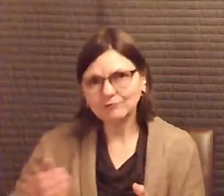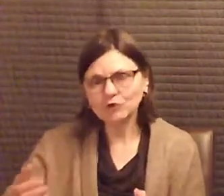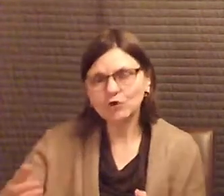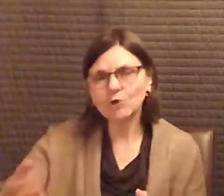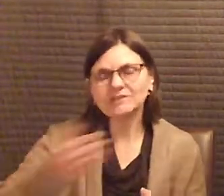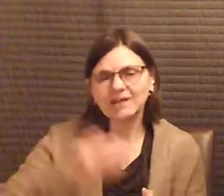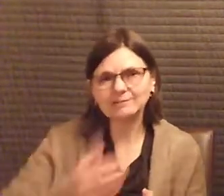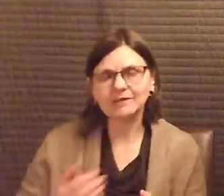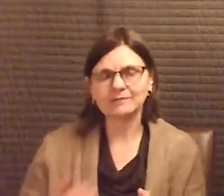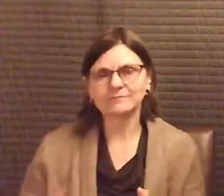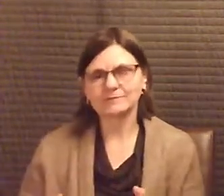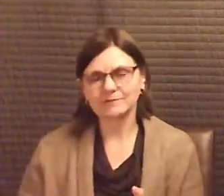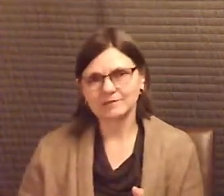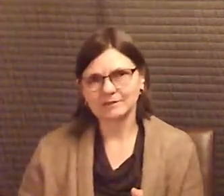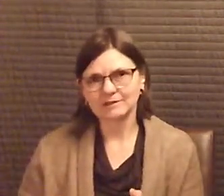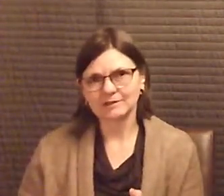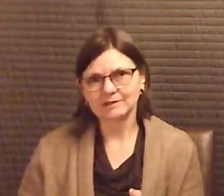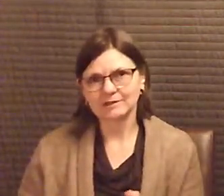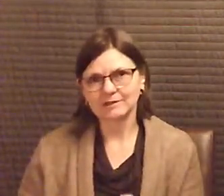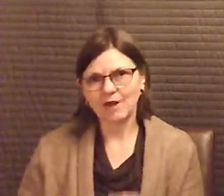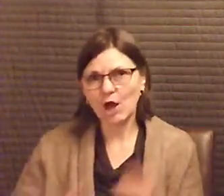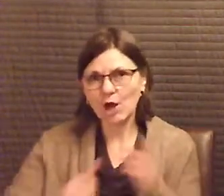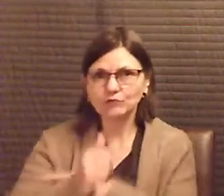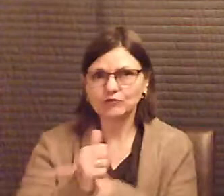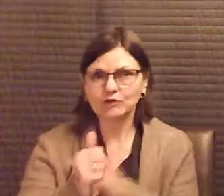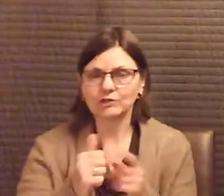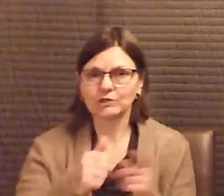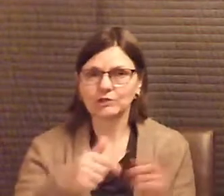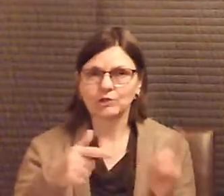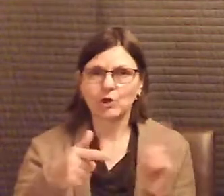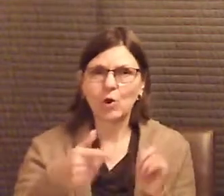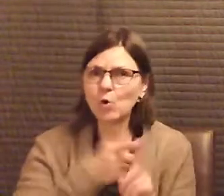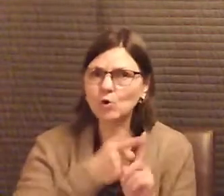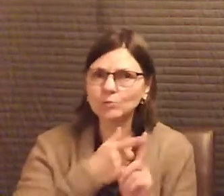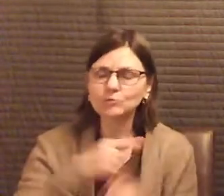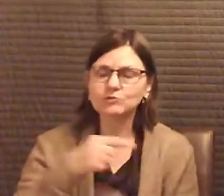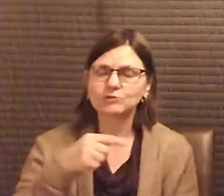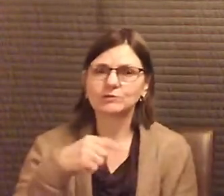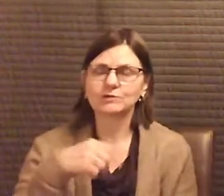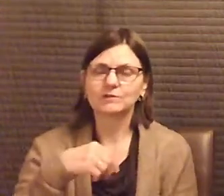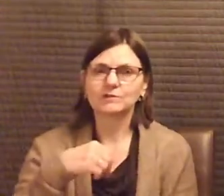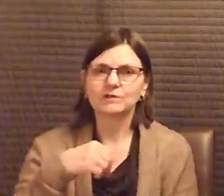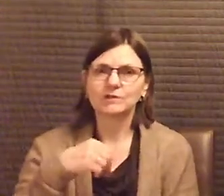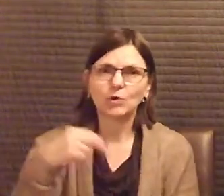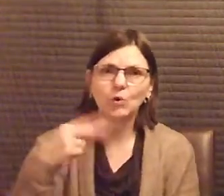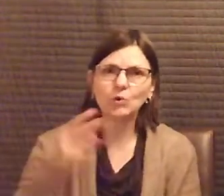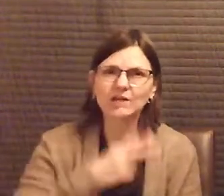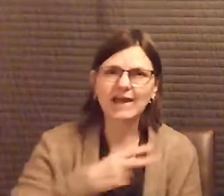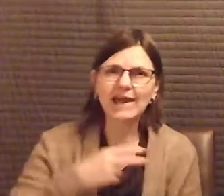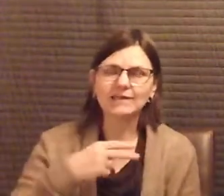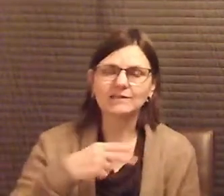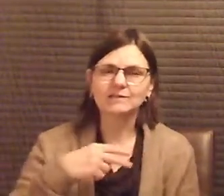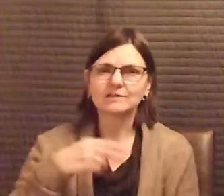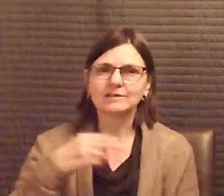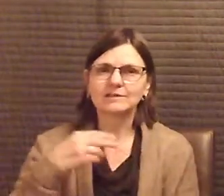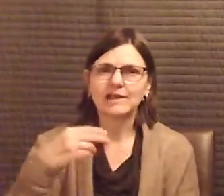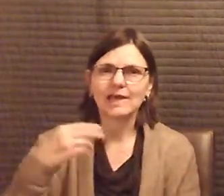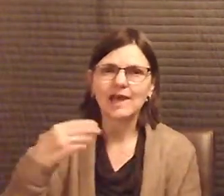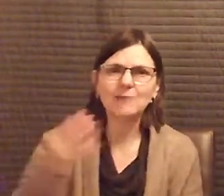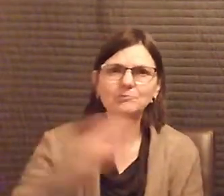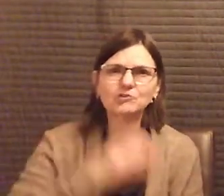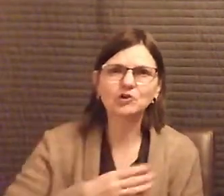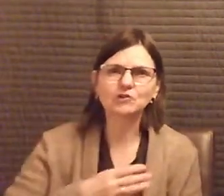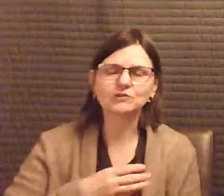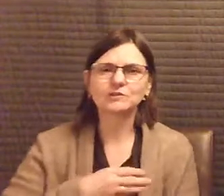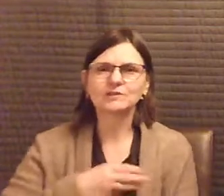volkomen het hart mijn home huizen die hoogmoed van de case hoe rijk guinness